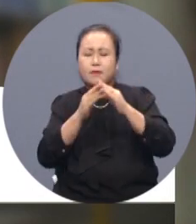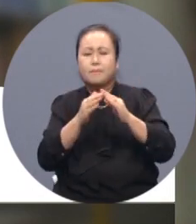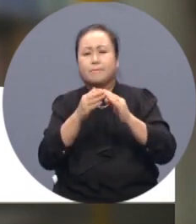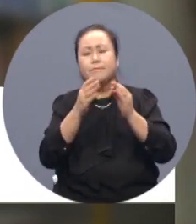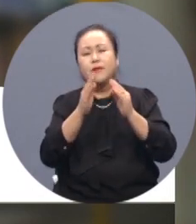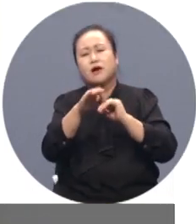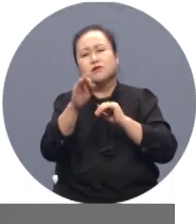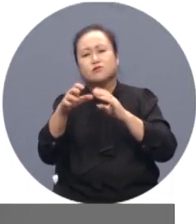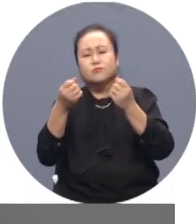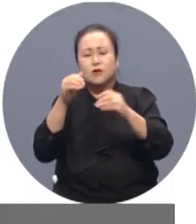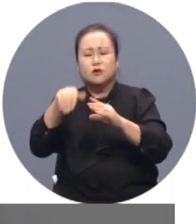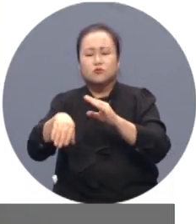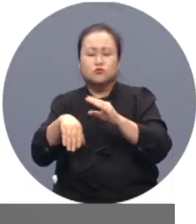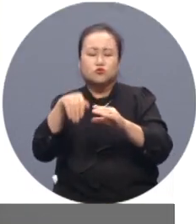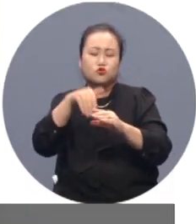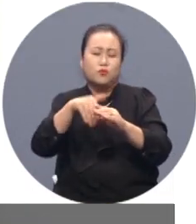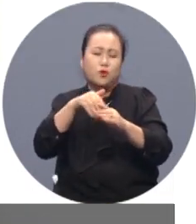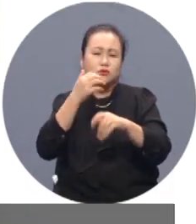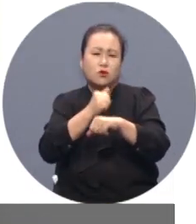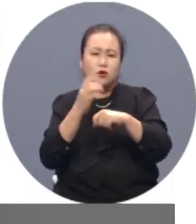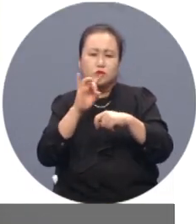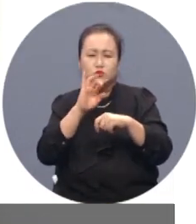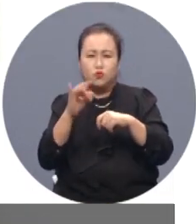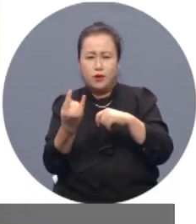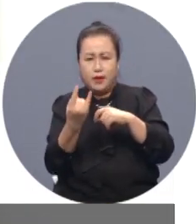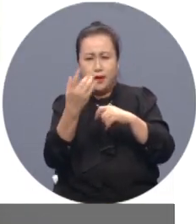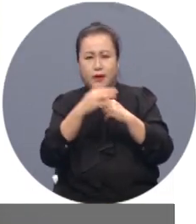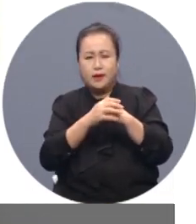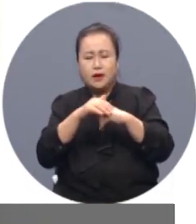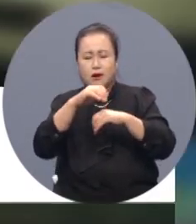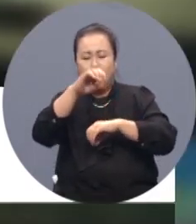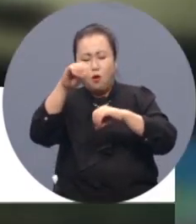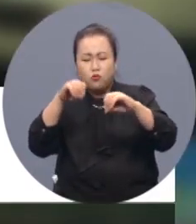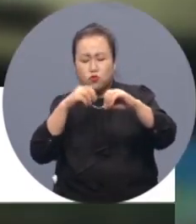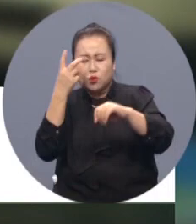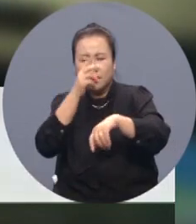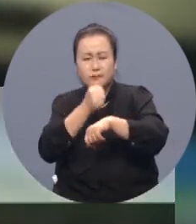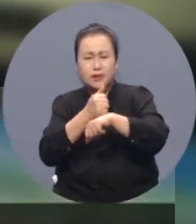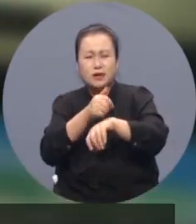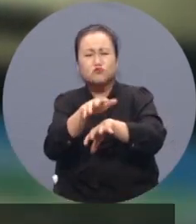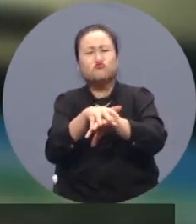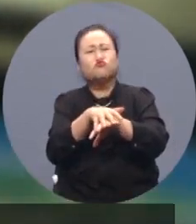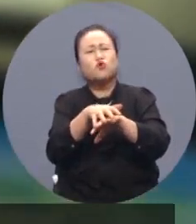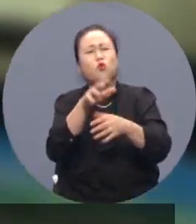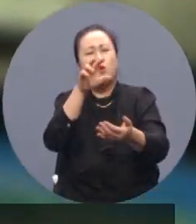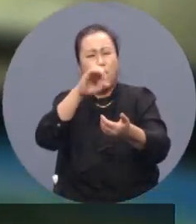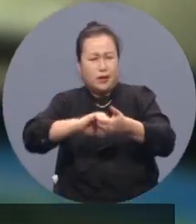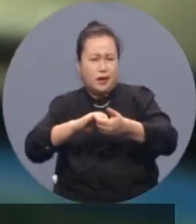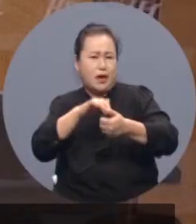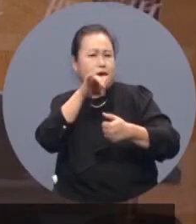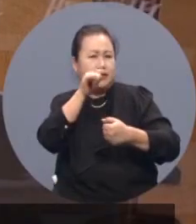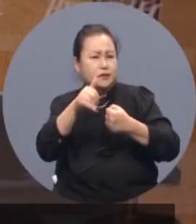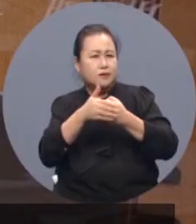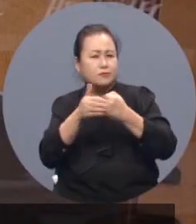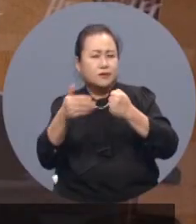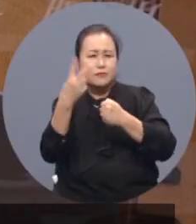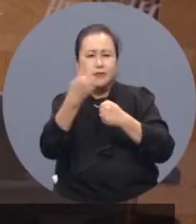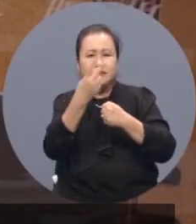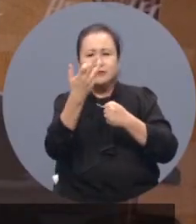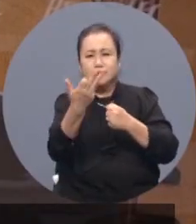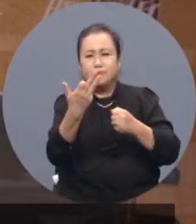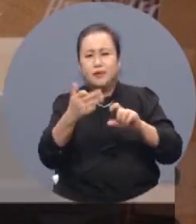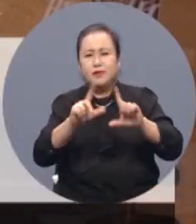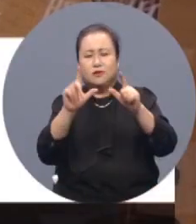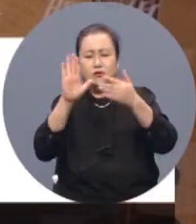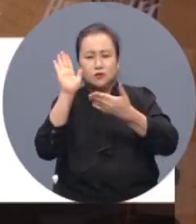투표로 선출하는 중앙회가 거꾸로 개별 근골을 감사하는 셀프 감사 구조가 가진 1개입니다 2018 년